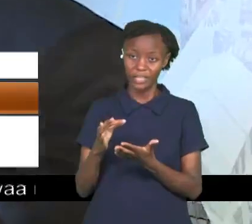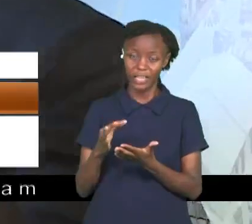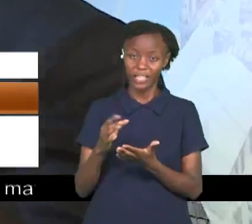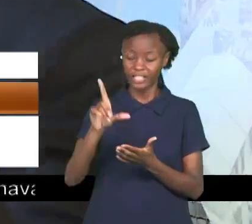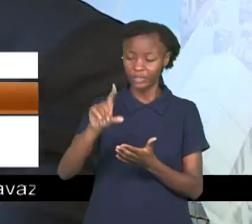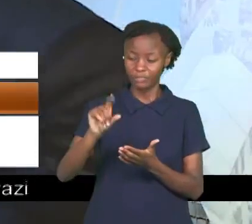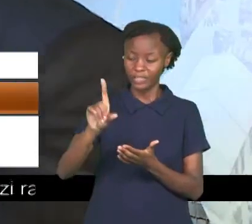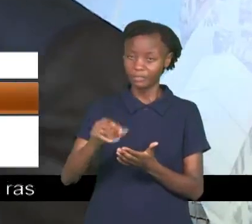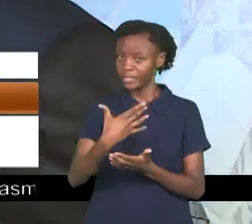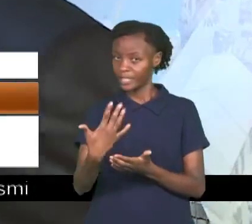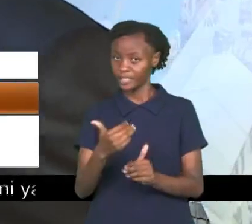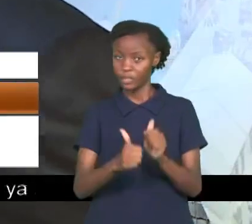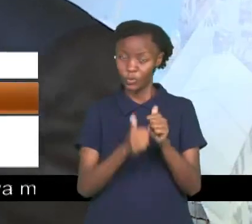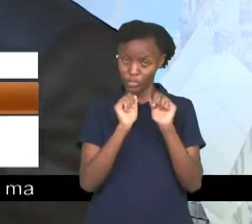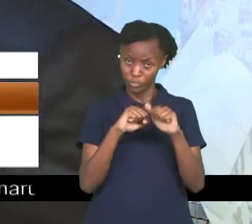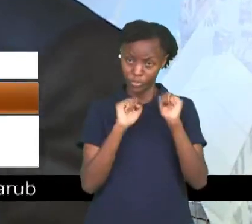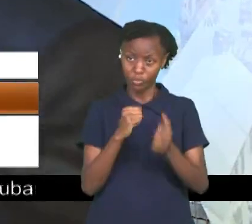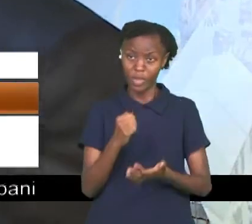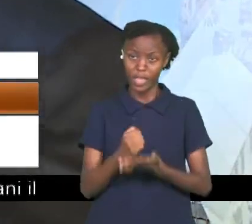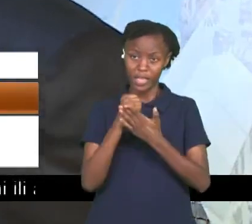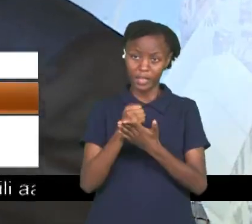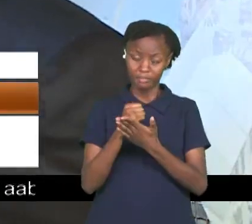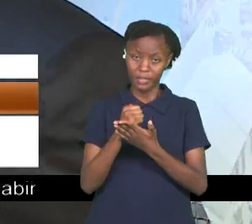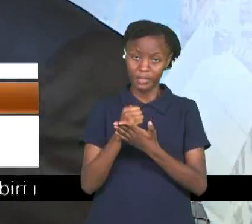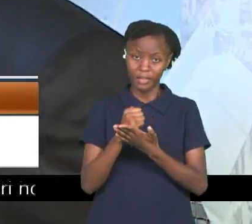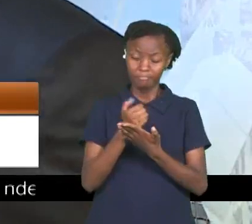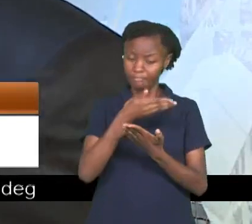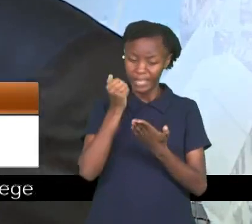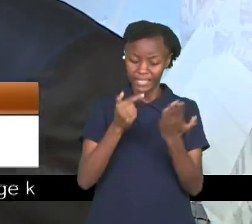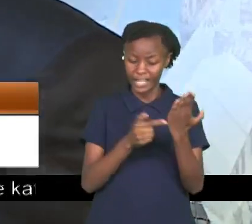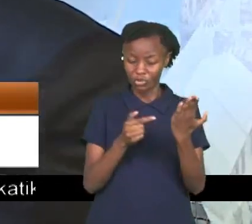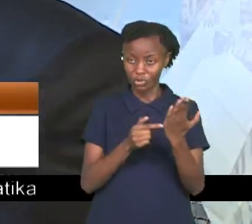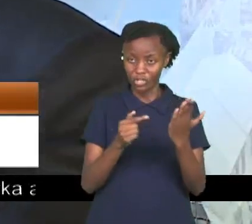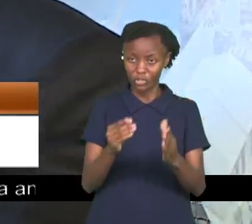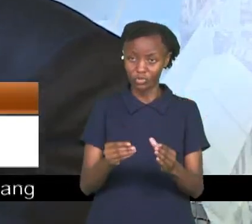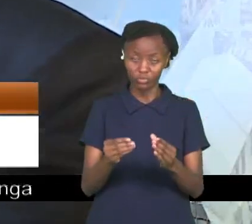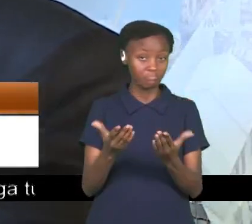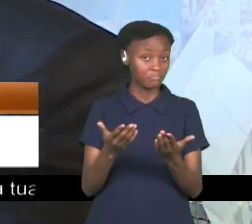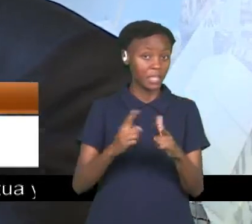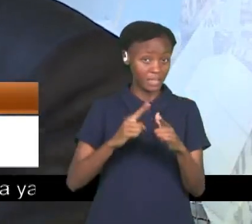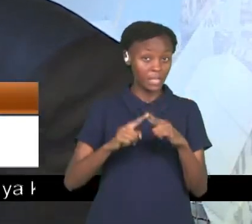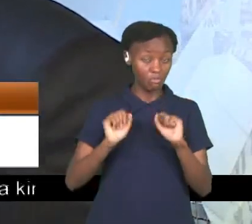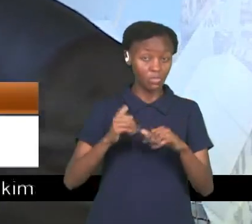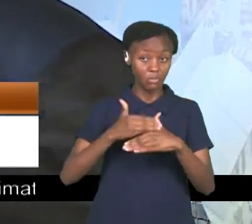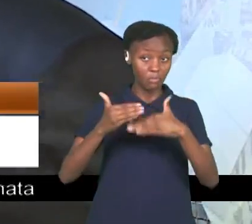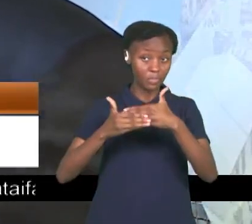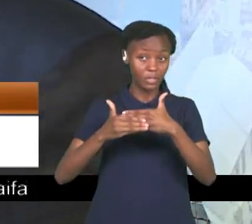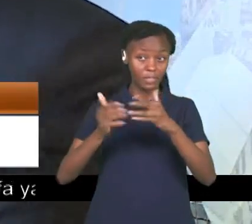materials, which actually will be, we're looking at the best technology to provide. We will be able to build